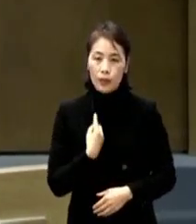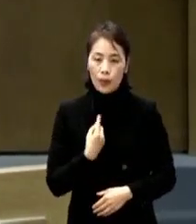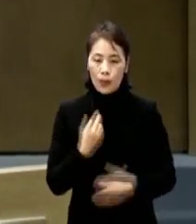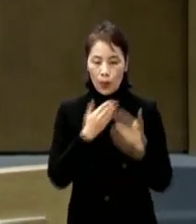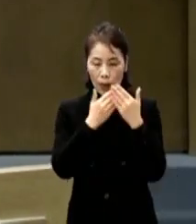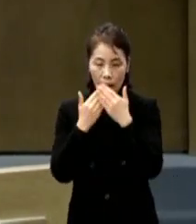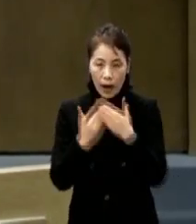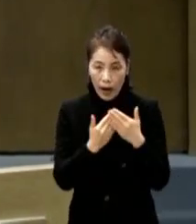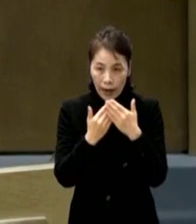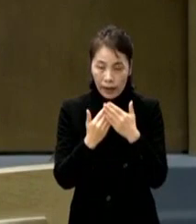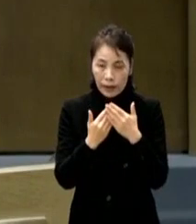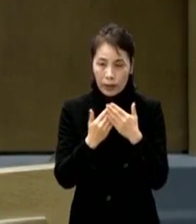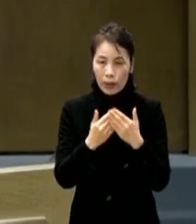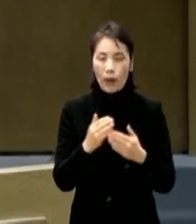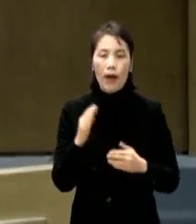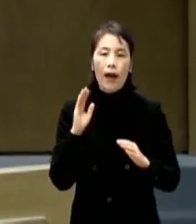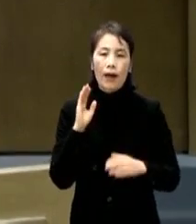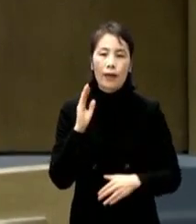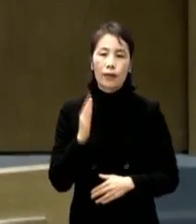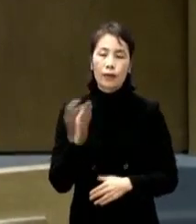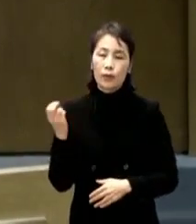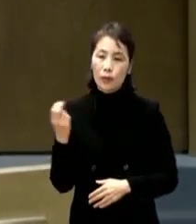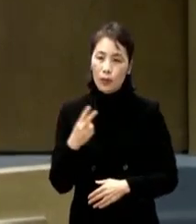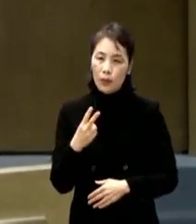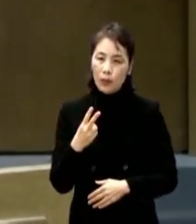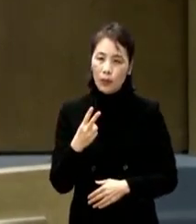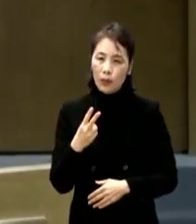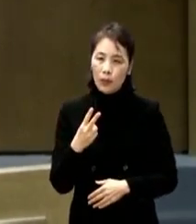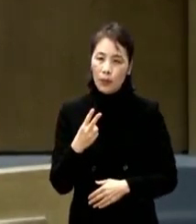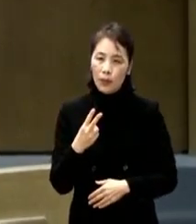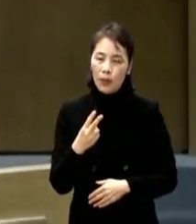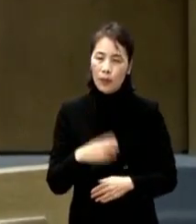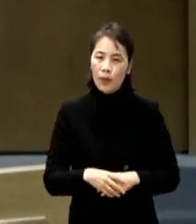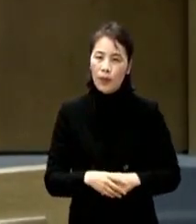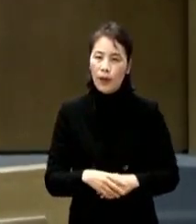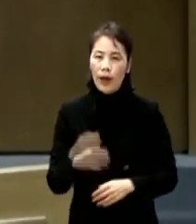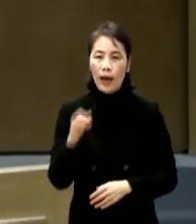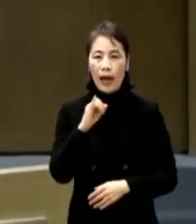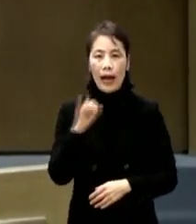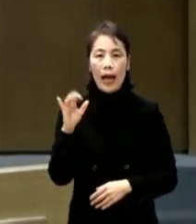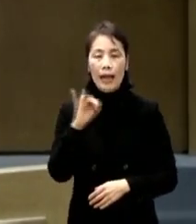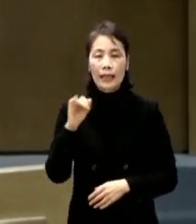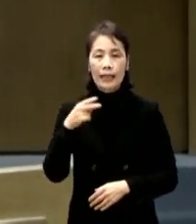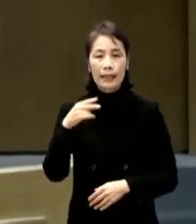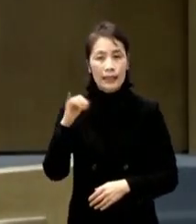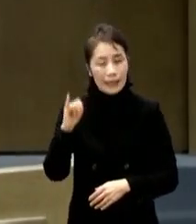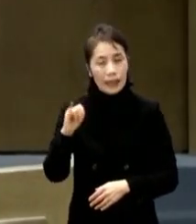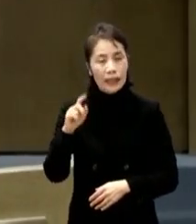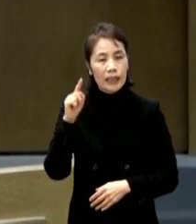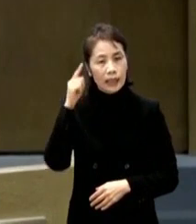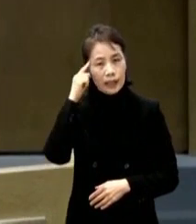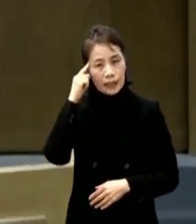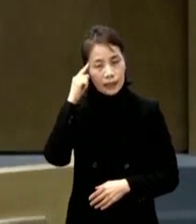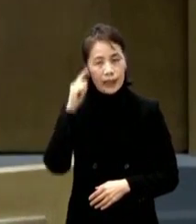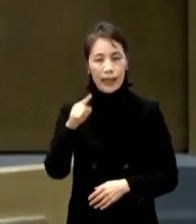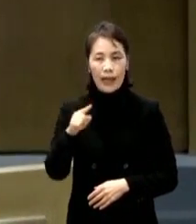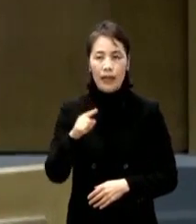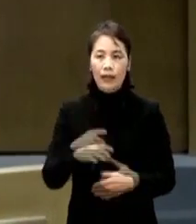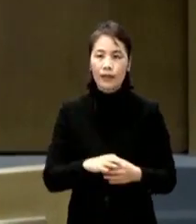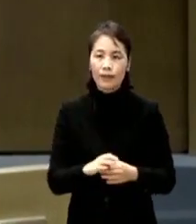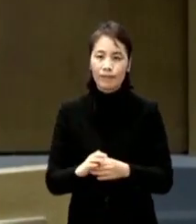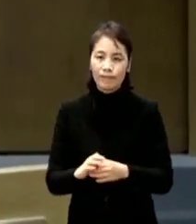학습을 이끄는 수업 그리고 IB 프로그램 적용 확대로 미래사회가 요구하는 역량을 키워나가도록